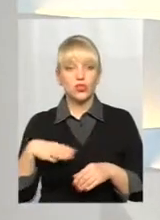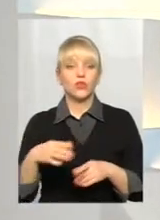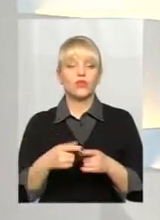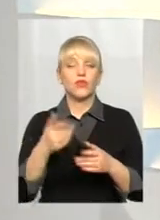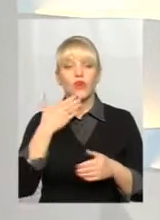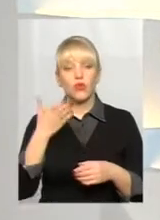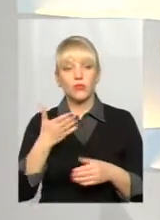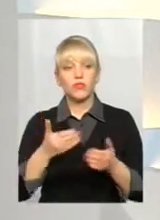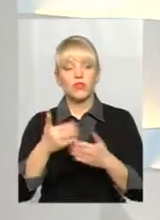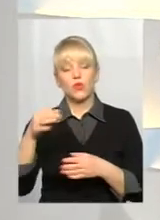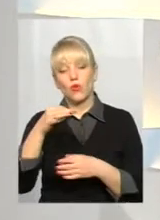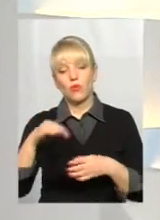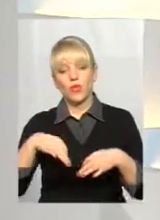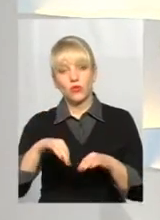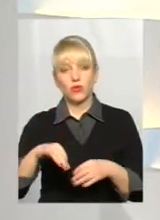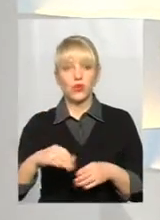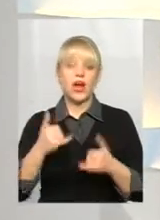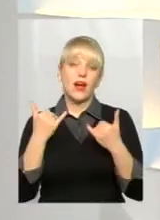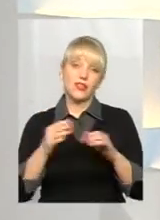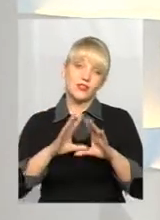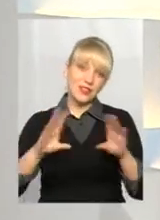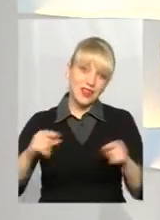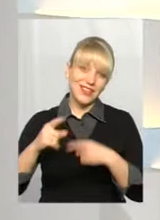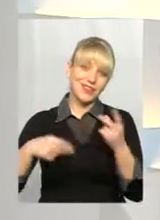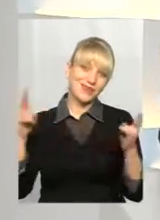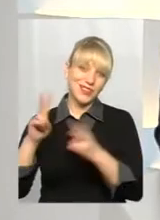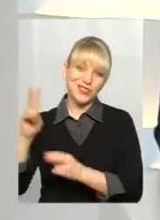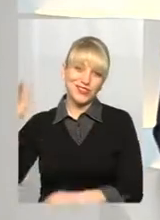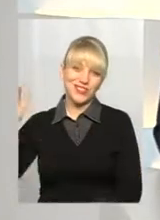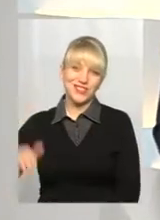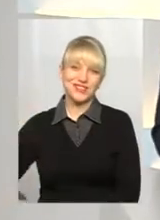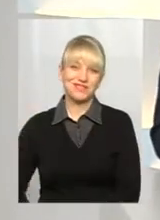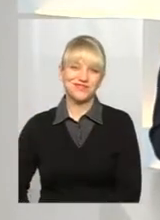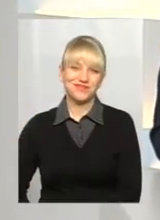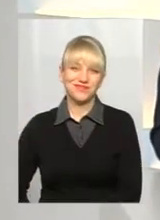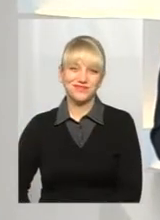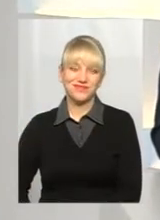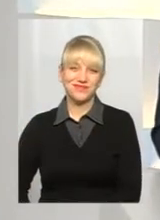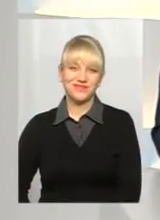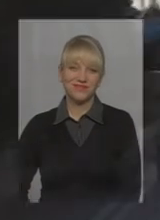коментарі і від облавтодору. А на сьогодні це все. До наступних зустрічей в ефірі «Поділля Центр».